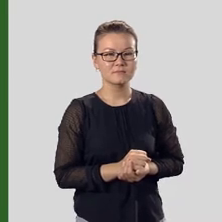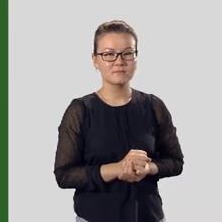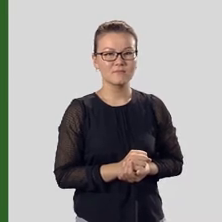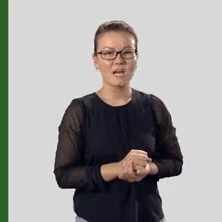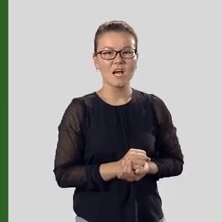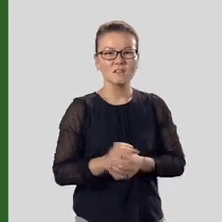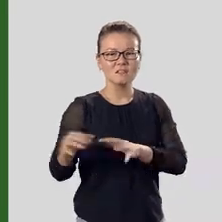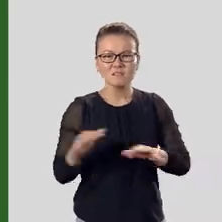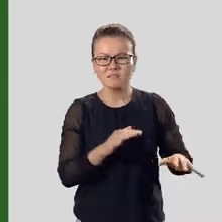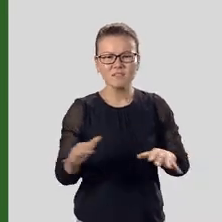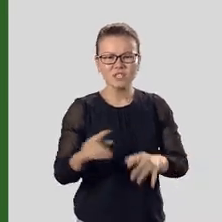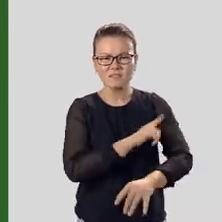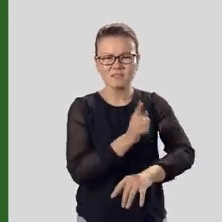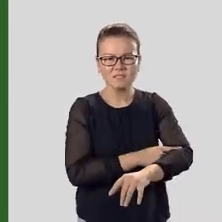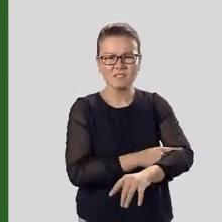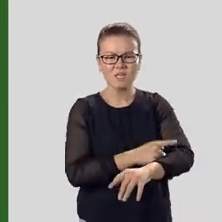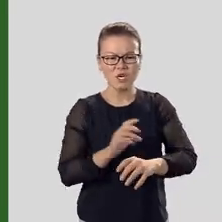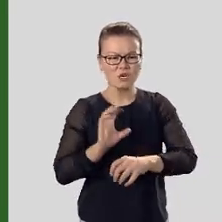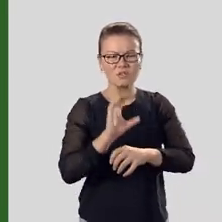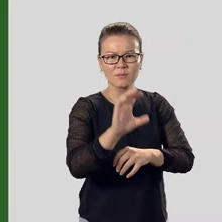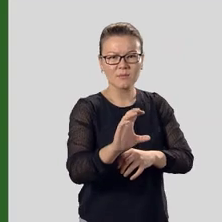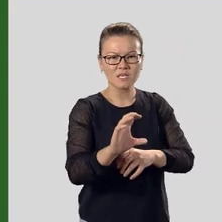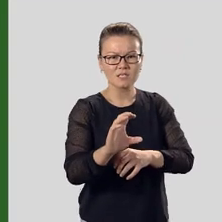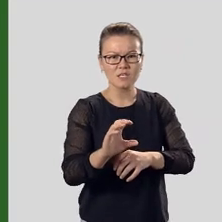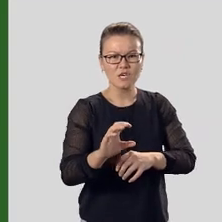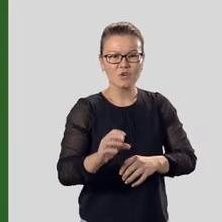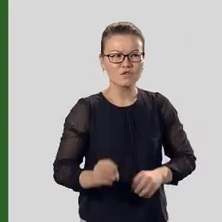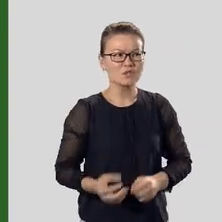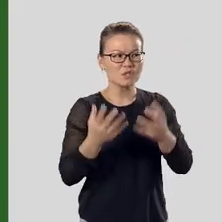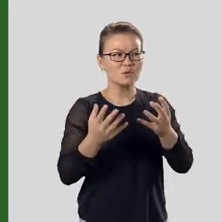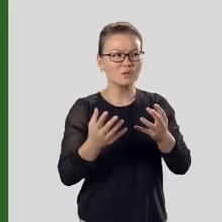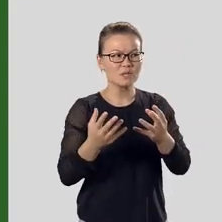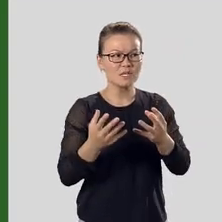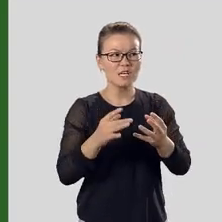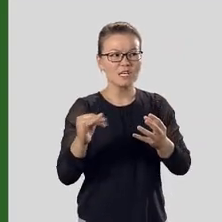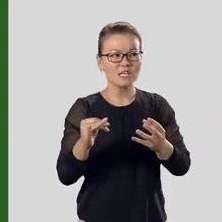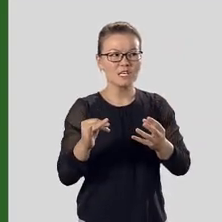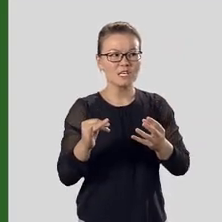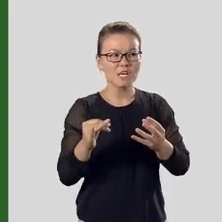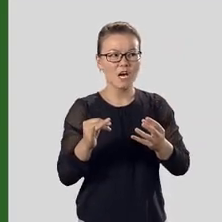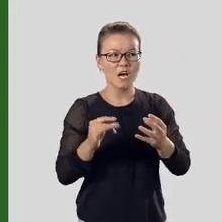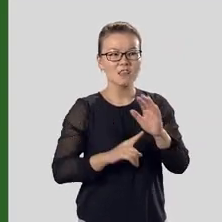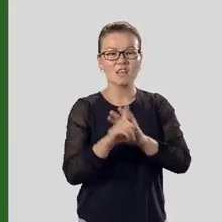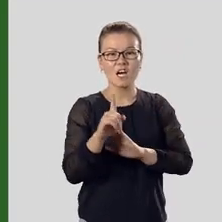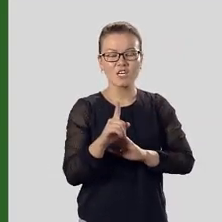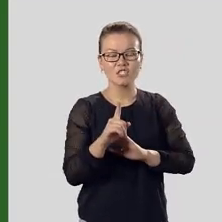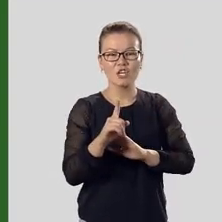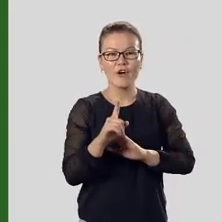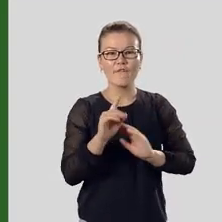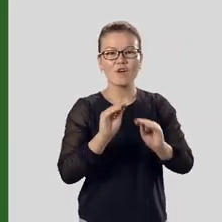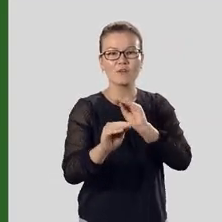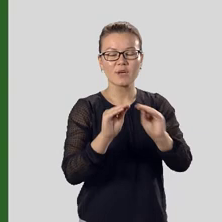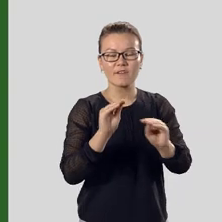Импульс этих взрывов встряхнул гигантское газопылевое облако и запустил процесс формирования новой